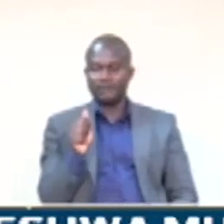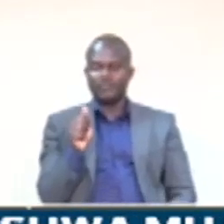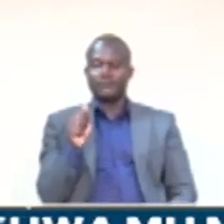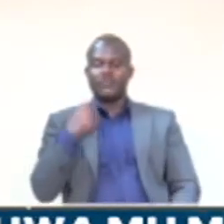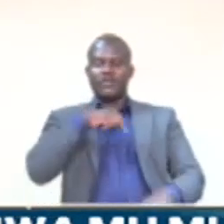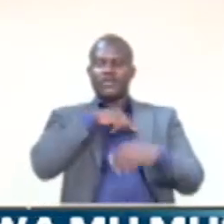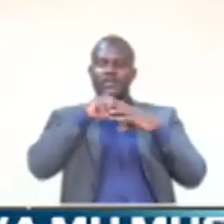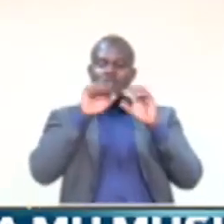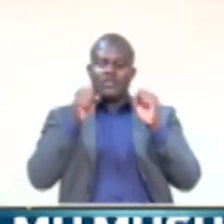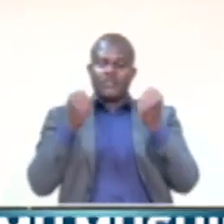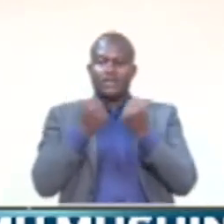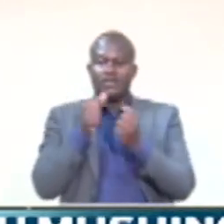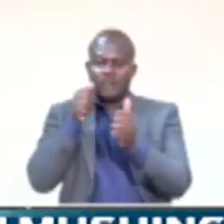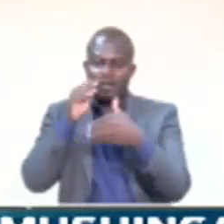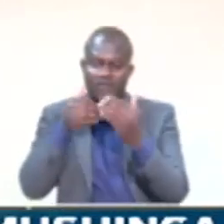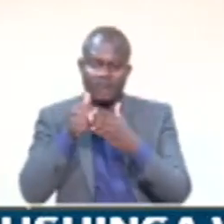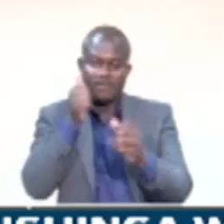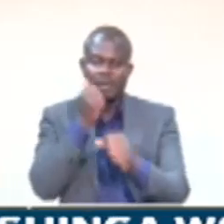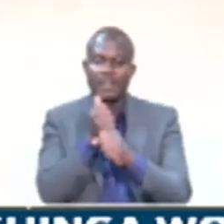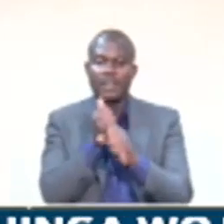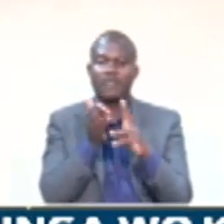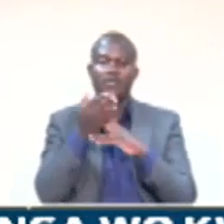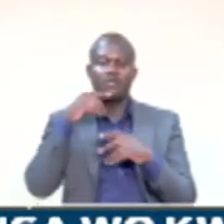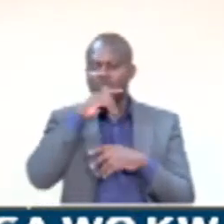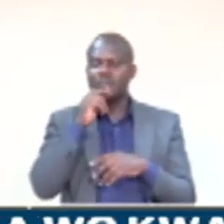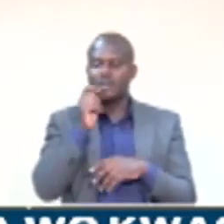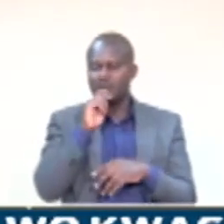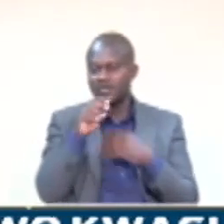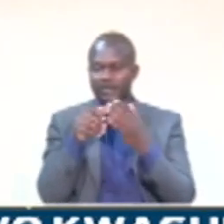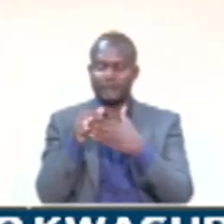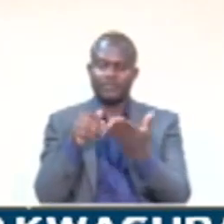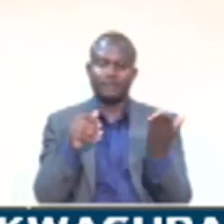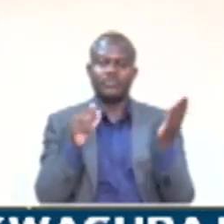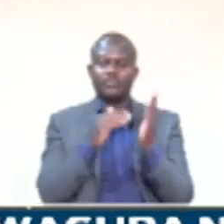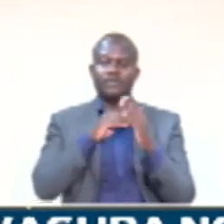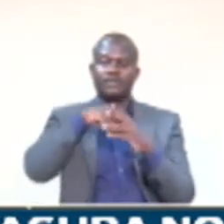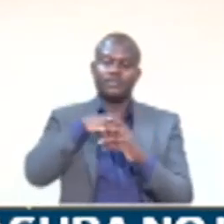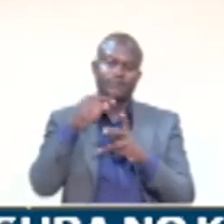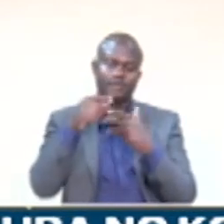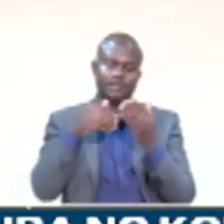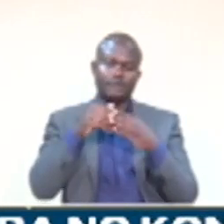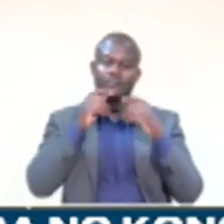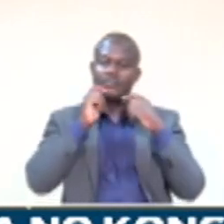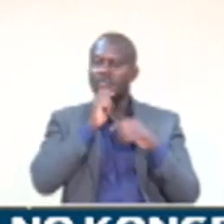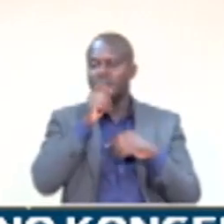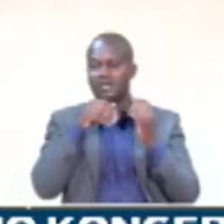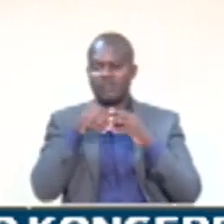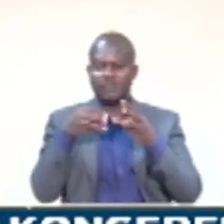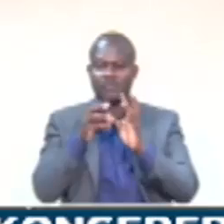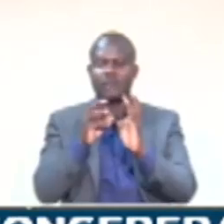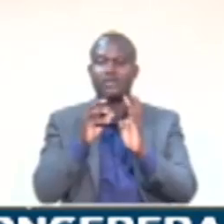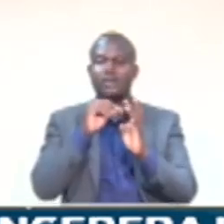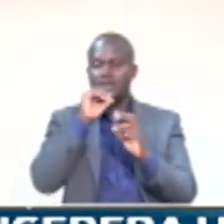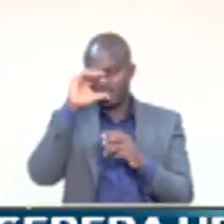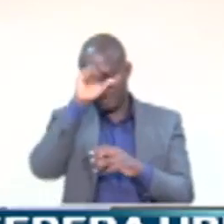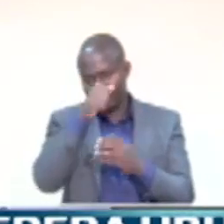Dufite sisiteme ikurikira ibikorwa ku mbuga nkoranyambaga, harimo n'ibingibi by'itangazamakuru ku buryo nta cyaducika